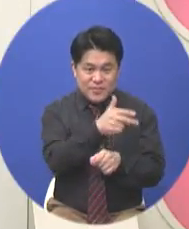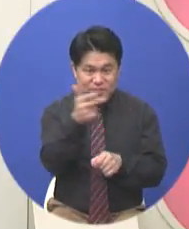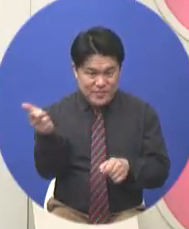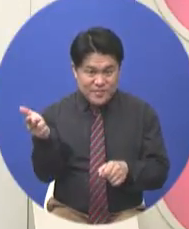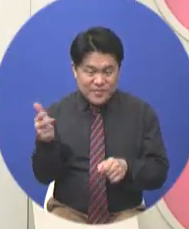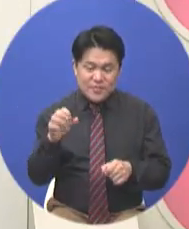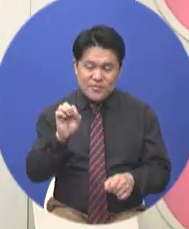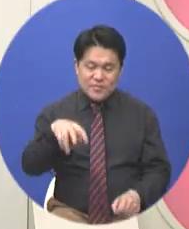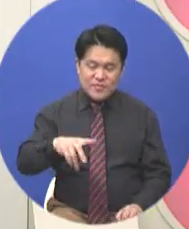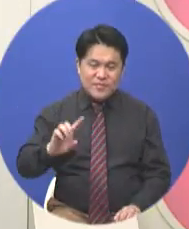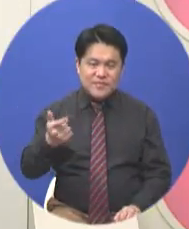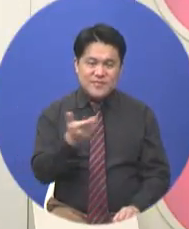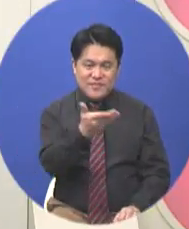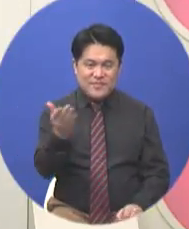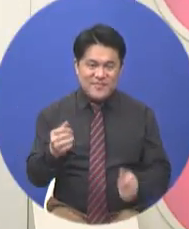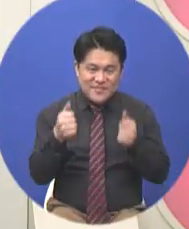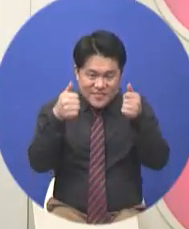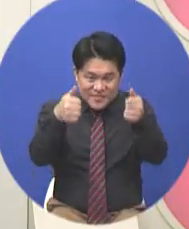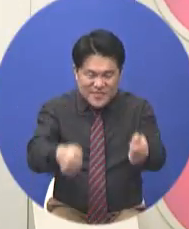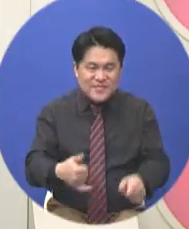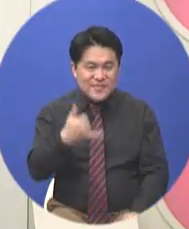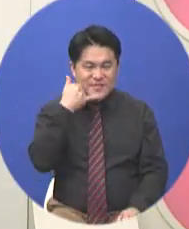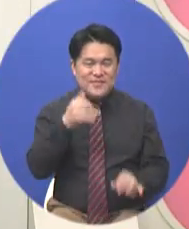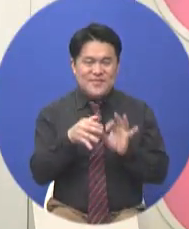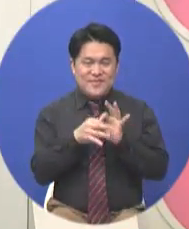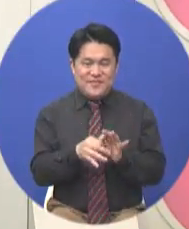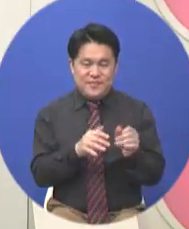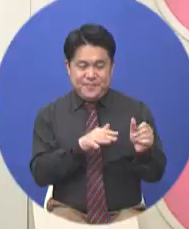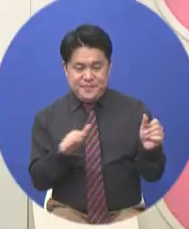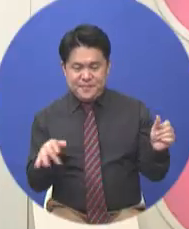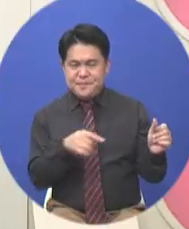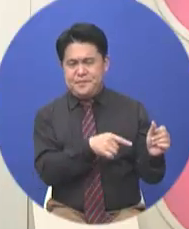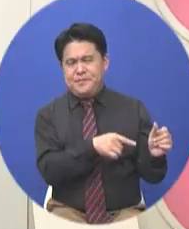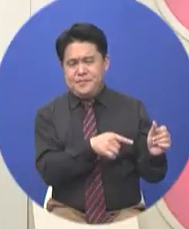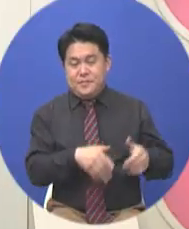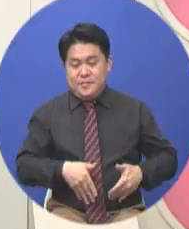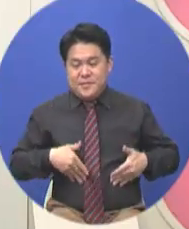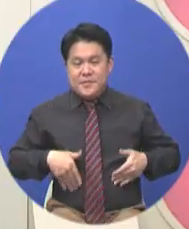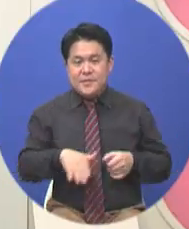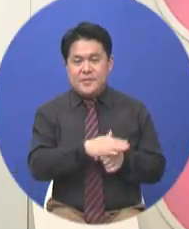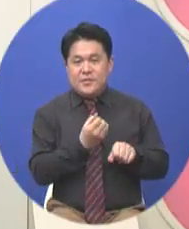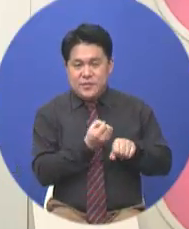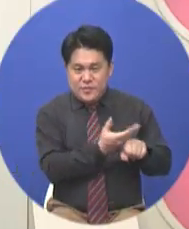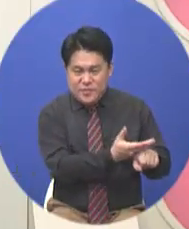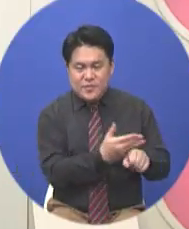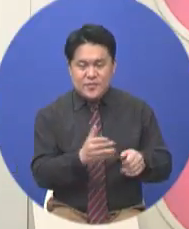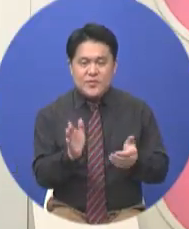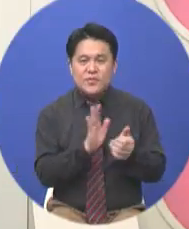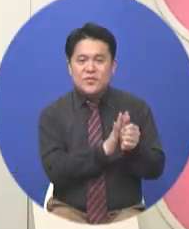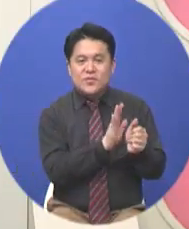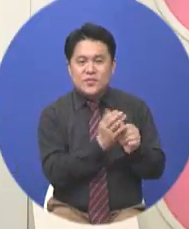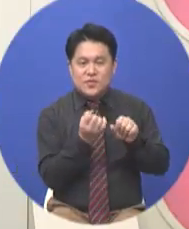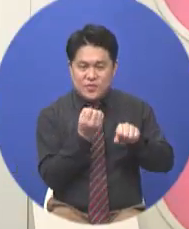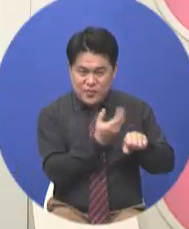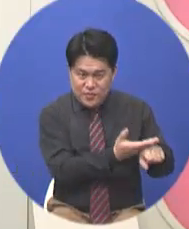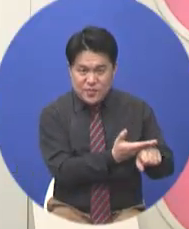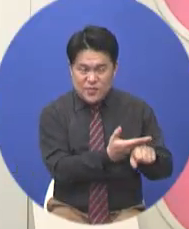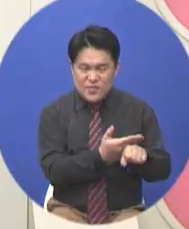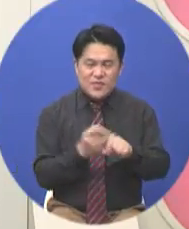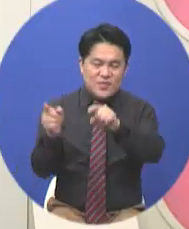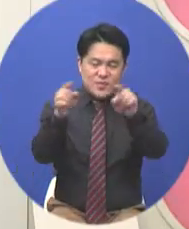통으로 소외된 이웃들에게 따뜻한 사랑과 나눔의 손길을 전하는 생방송 전국